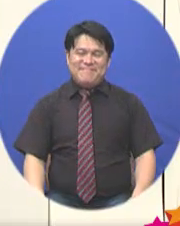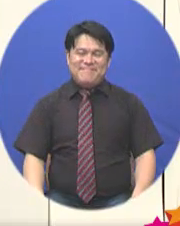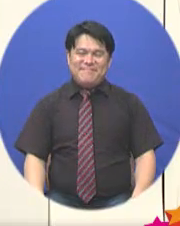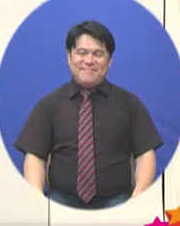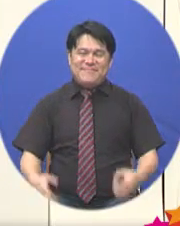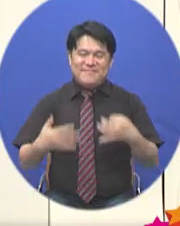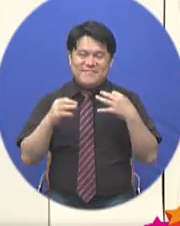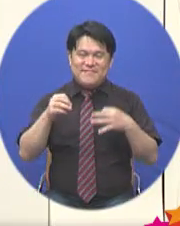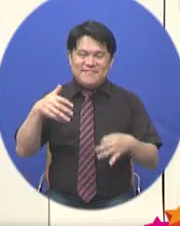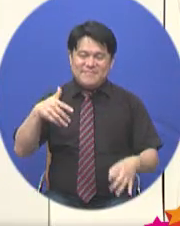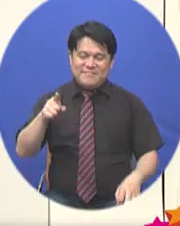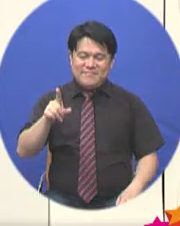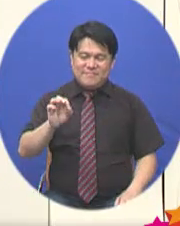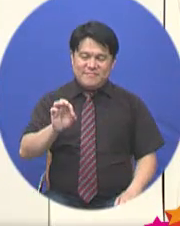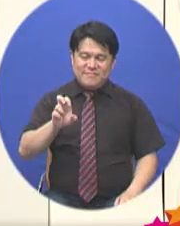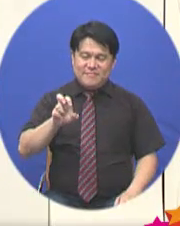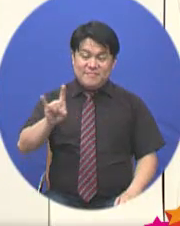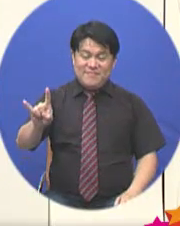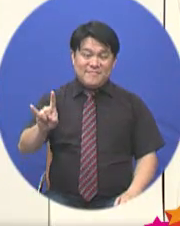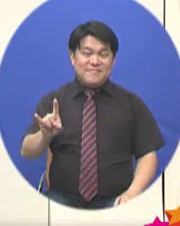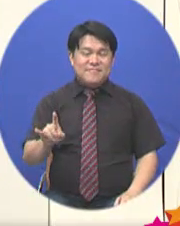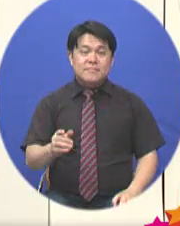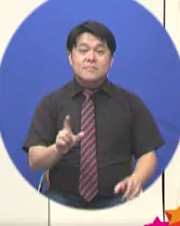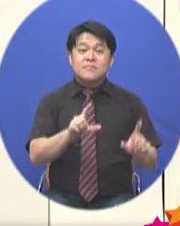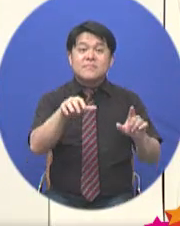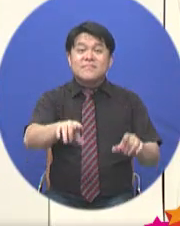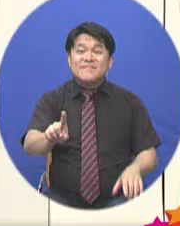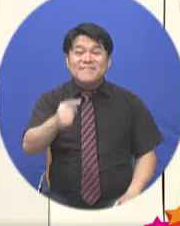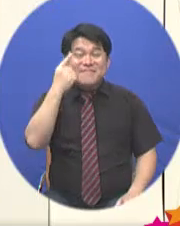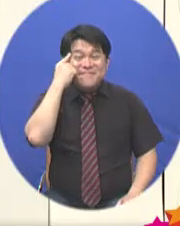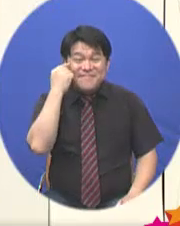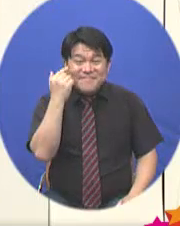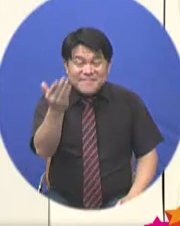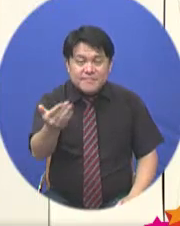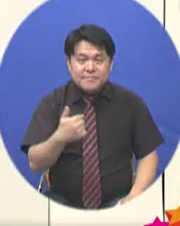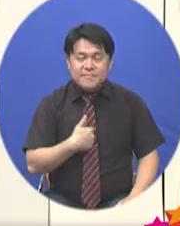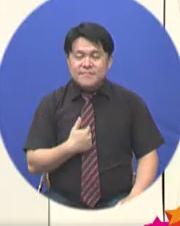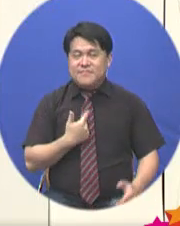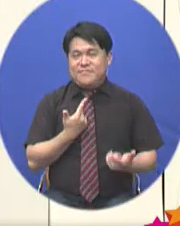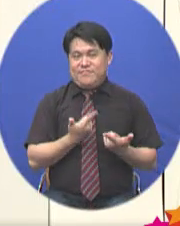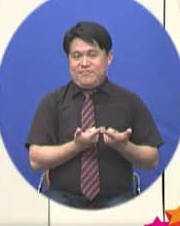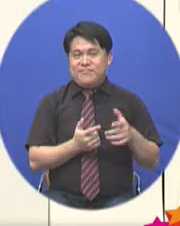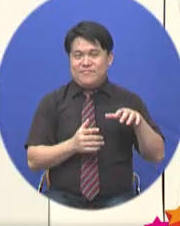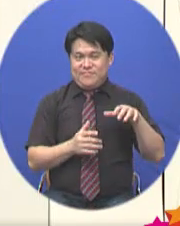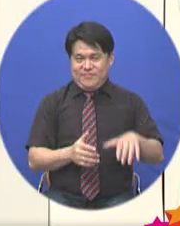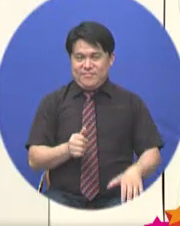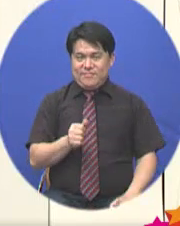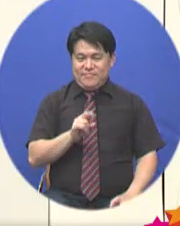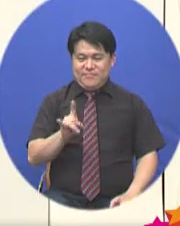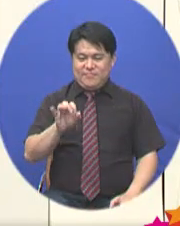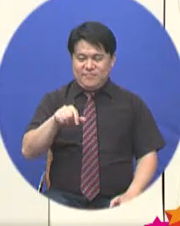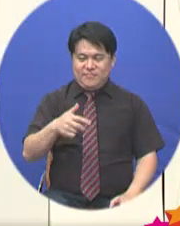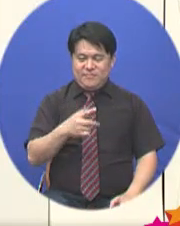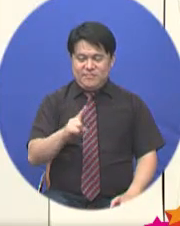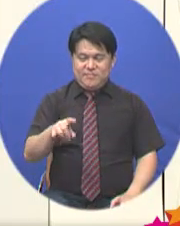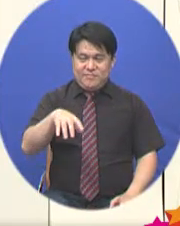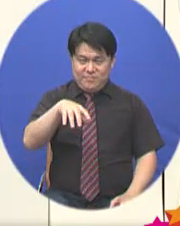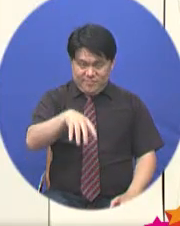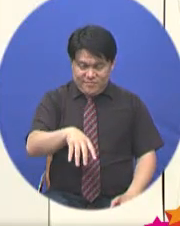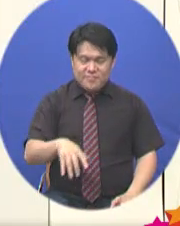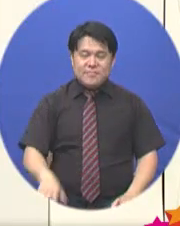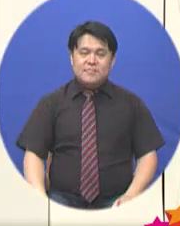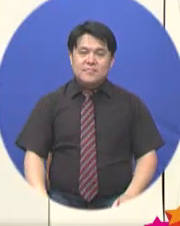아, 김창민님. 네, 안녕하십니까. 어디 사십니까? 부산 해운대구예요. 네, 예, 해운대.